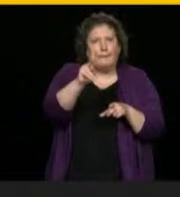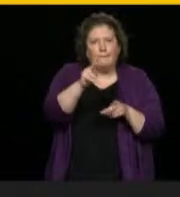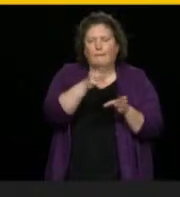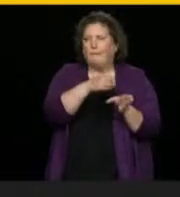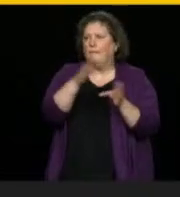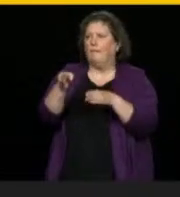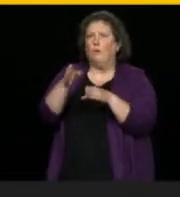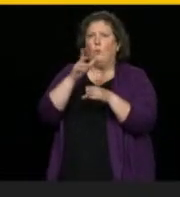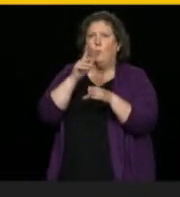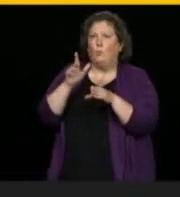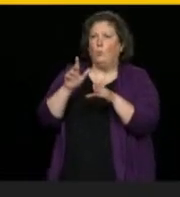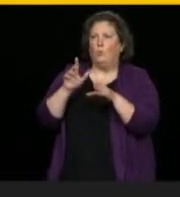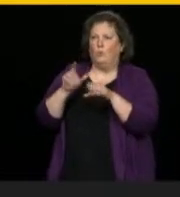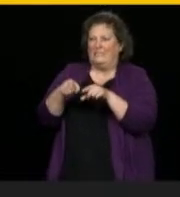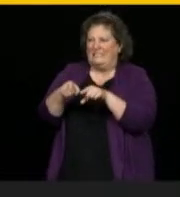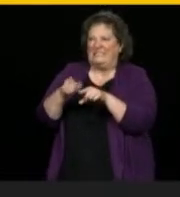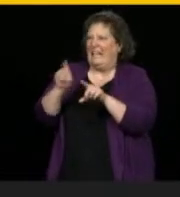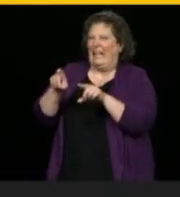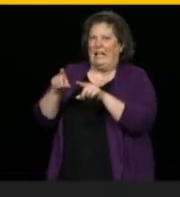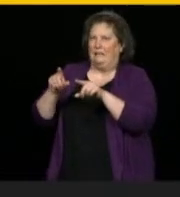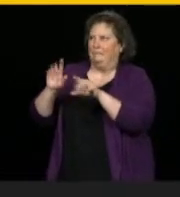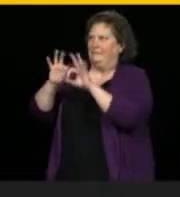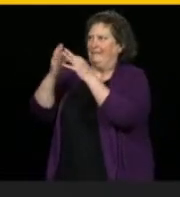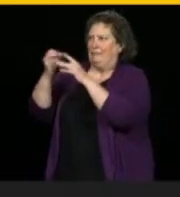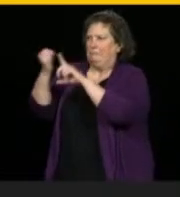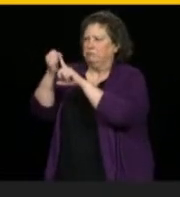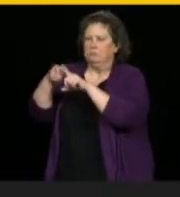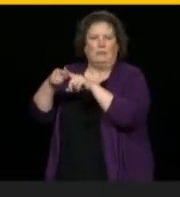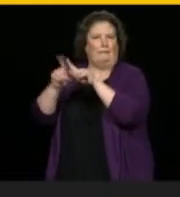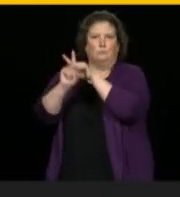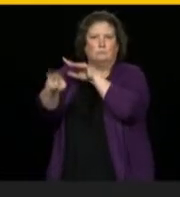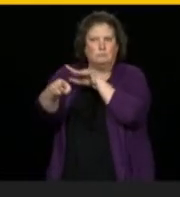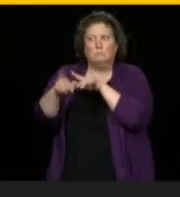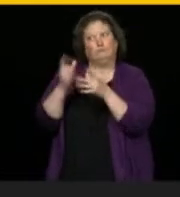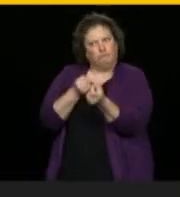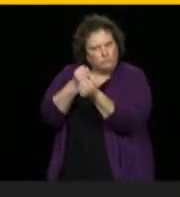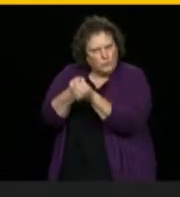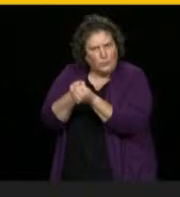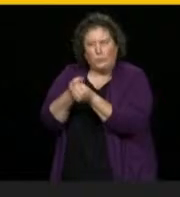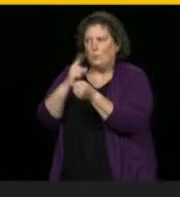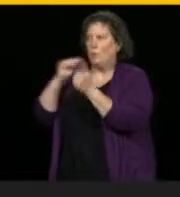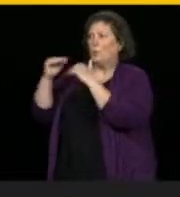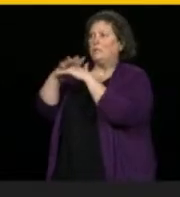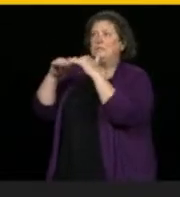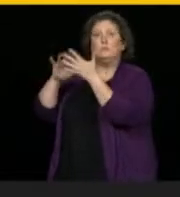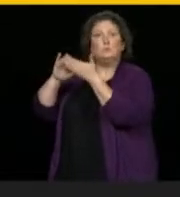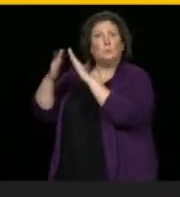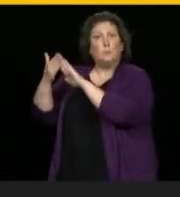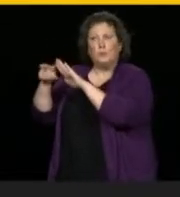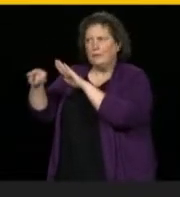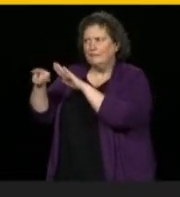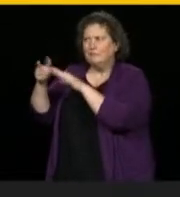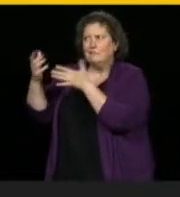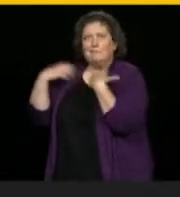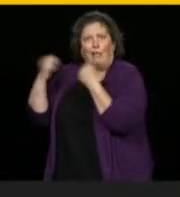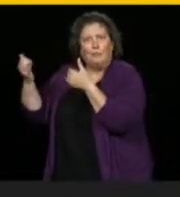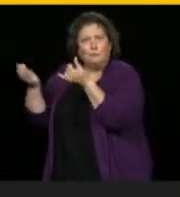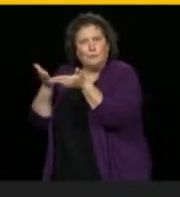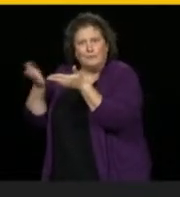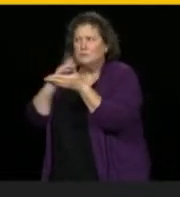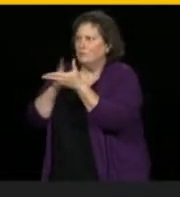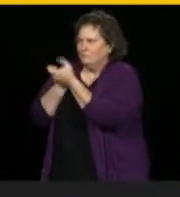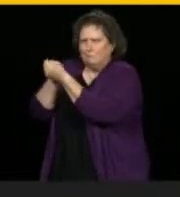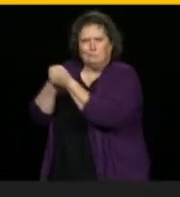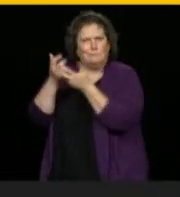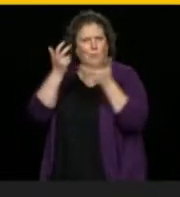sait que assistance pendant for cette Indigenous crise, communities. pendant toute crise, malheureusement, We know les that plus vulnérables, ont during toujours any les plus crisis, grands impacts. Et